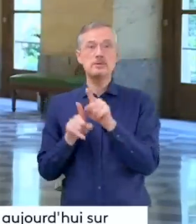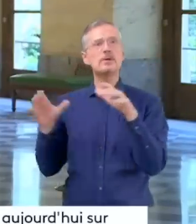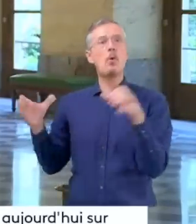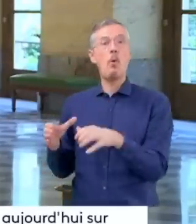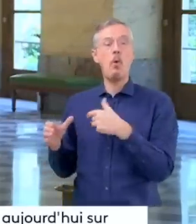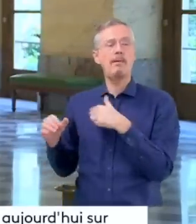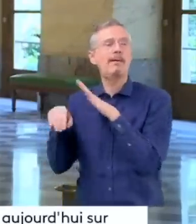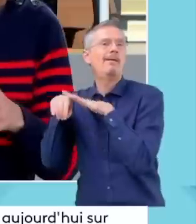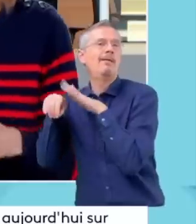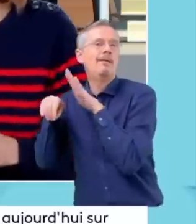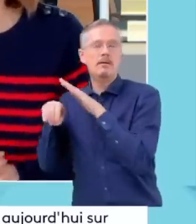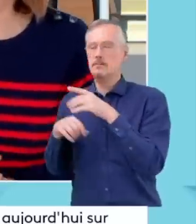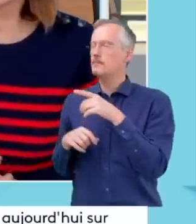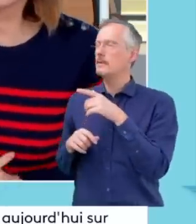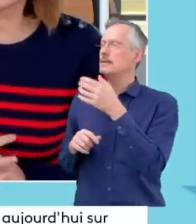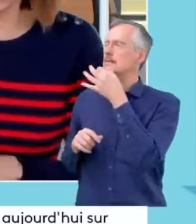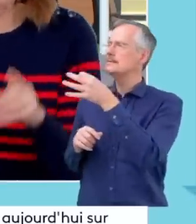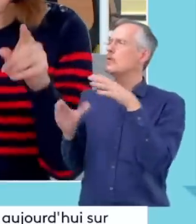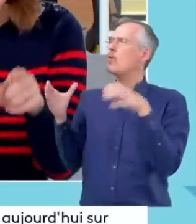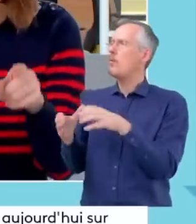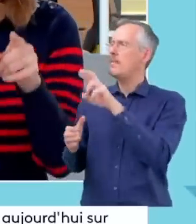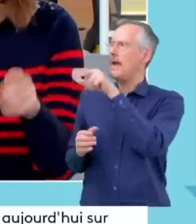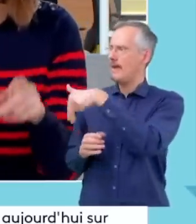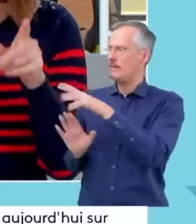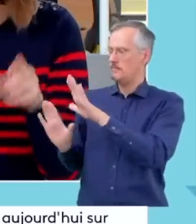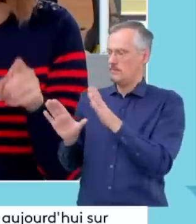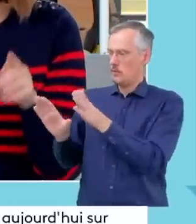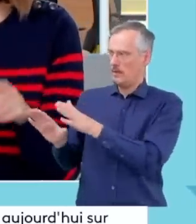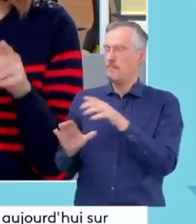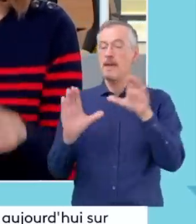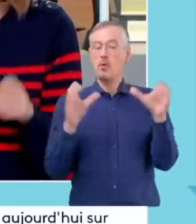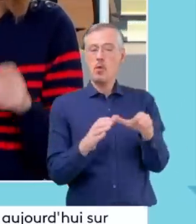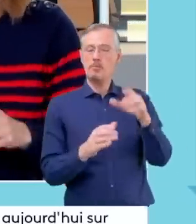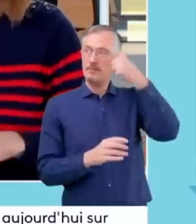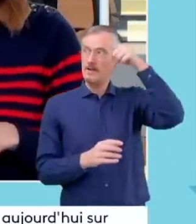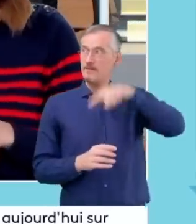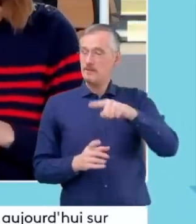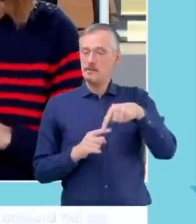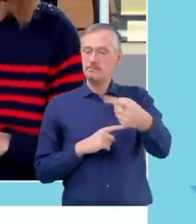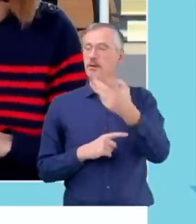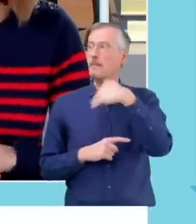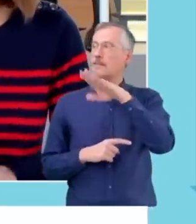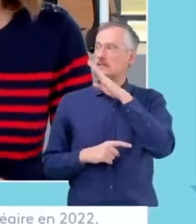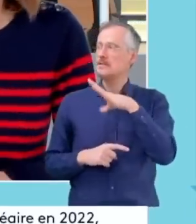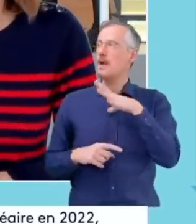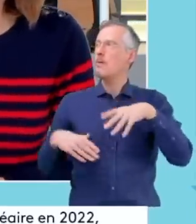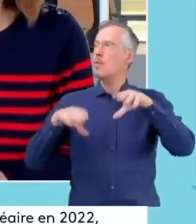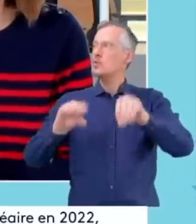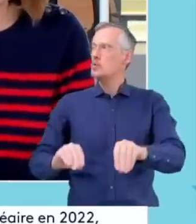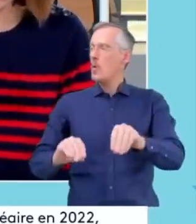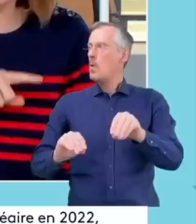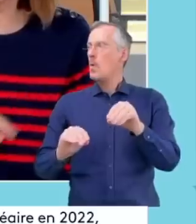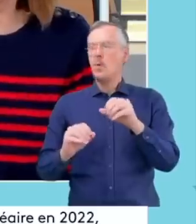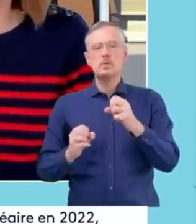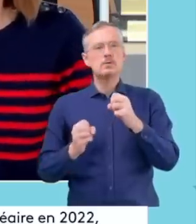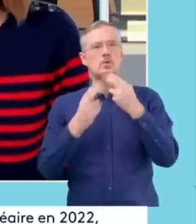du groupe Rassemblement National. Moi, je vais vous parler du groupe La France Insoumise, votre groupe. Votre motion de censure, c'est cet après-midi. Le RN veut la